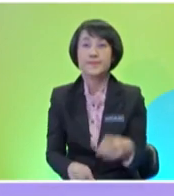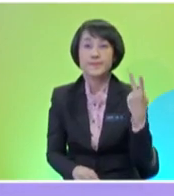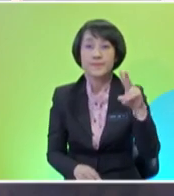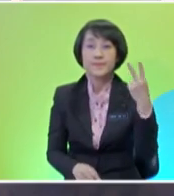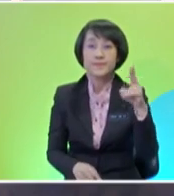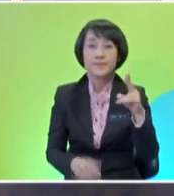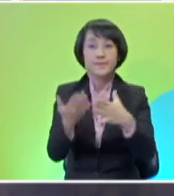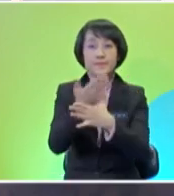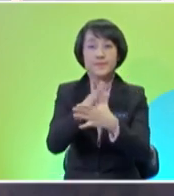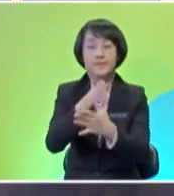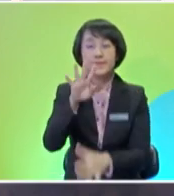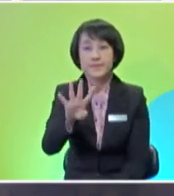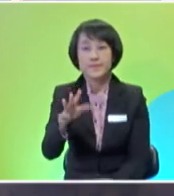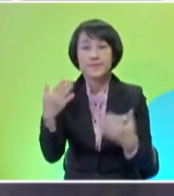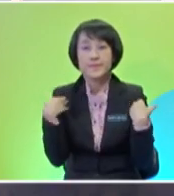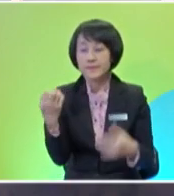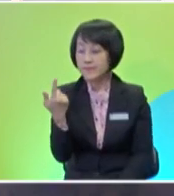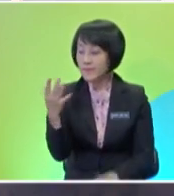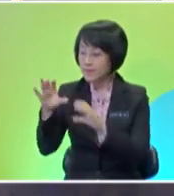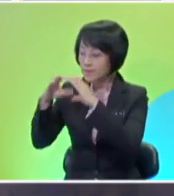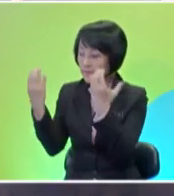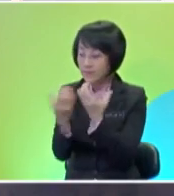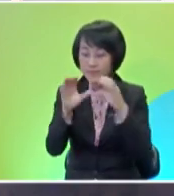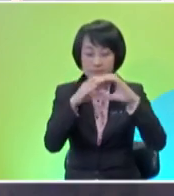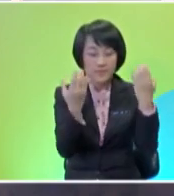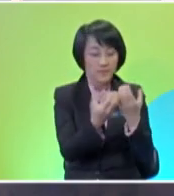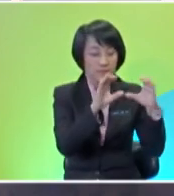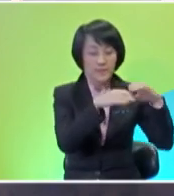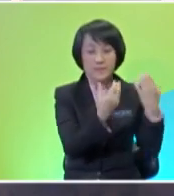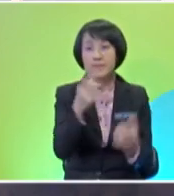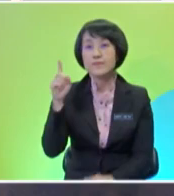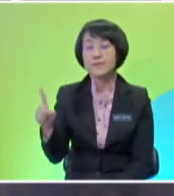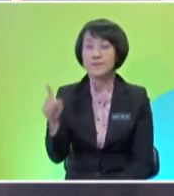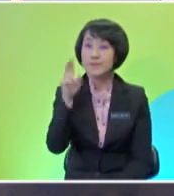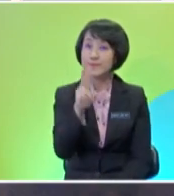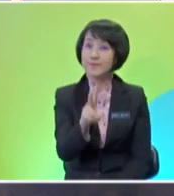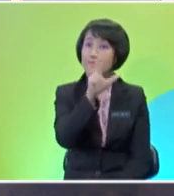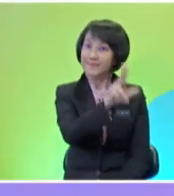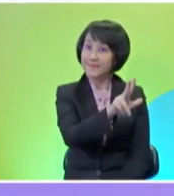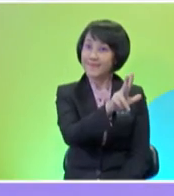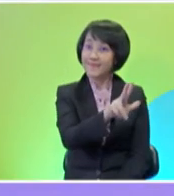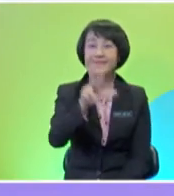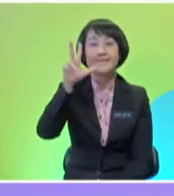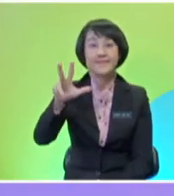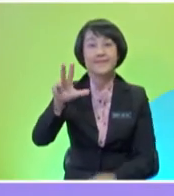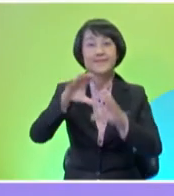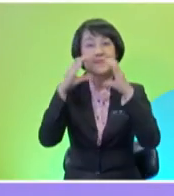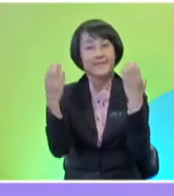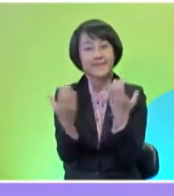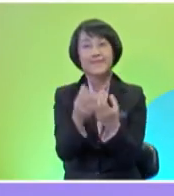/ 4 ada berapa kumpulan ada 1 2 3 betul ada tiga